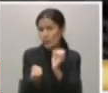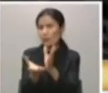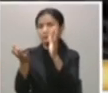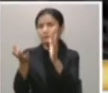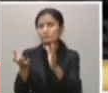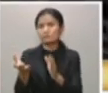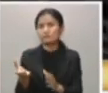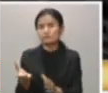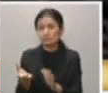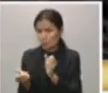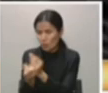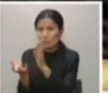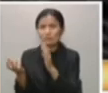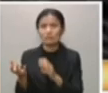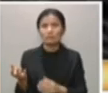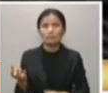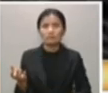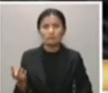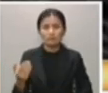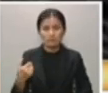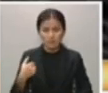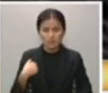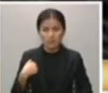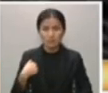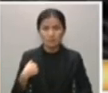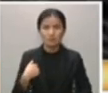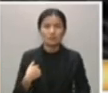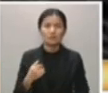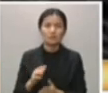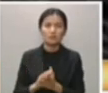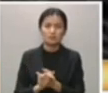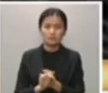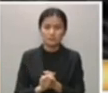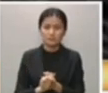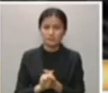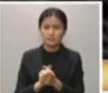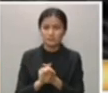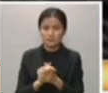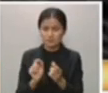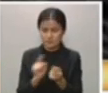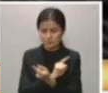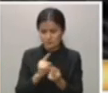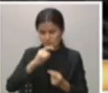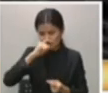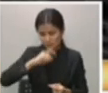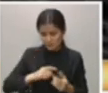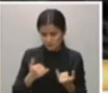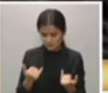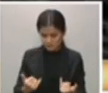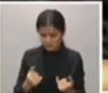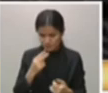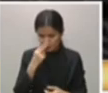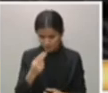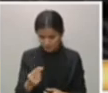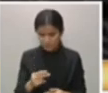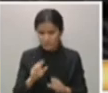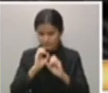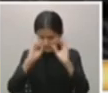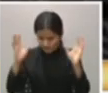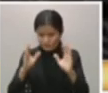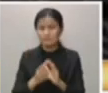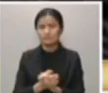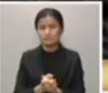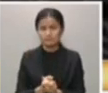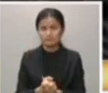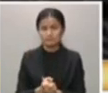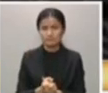รุนแรงเพียงไรวันนี้สังคมไทยจึงได้เห็นการใช้กลไกต่างๆยกเว้